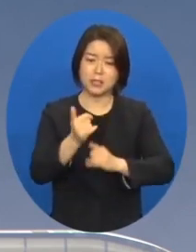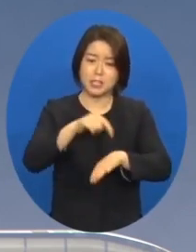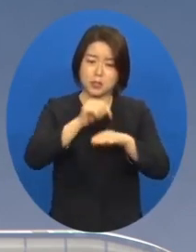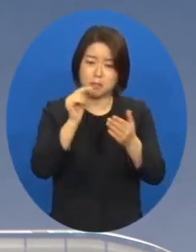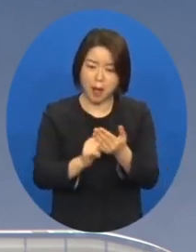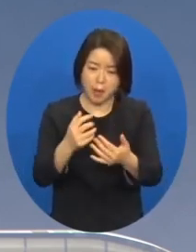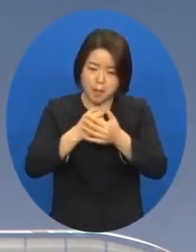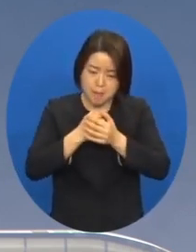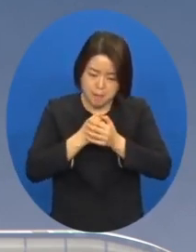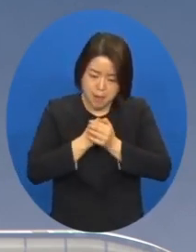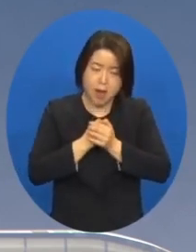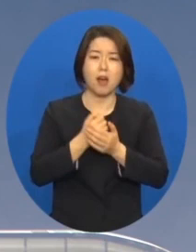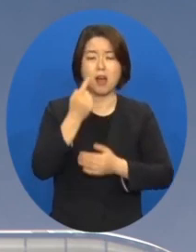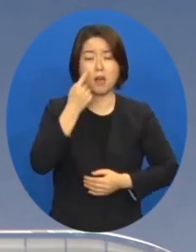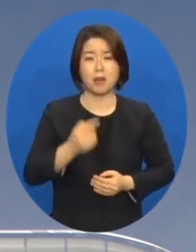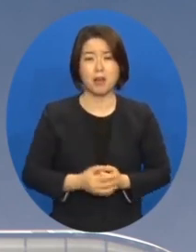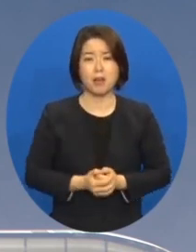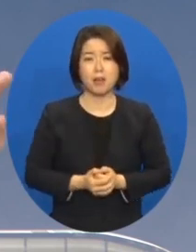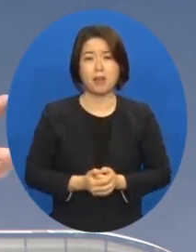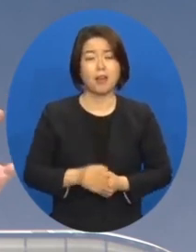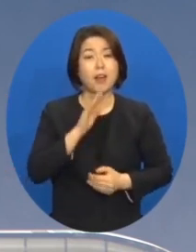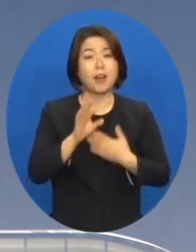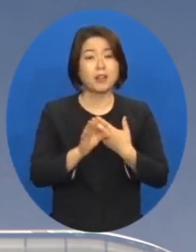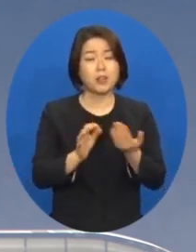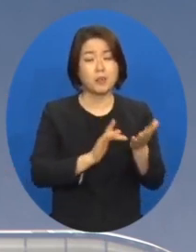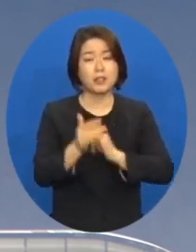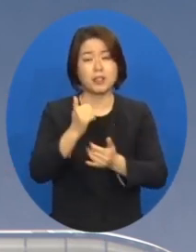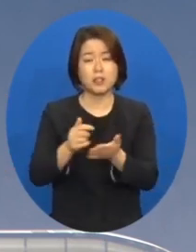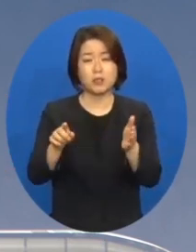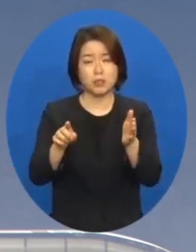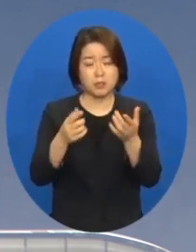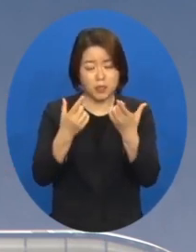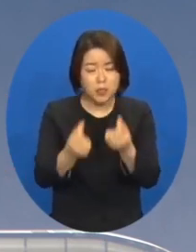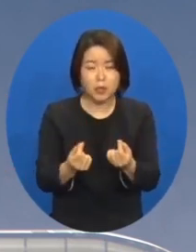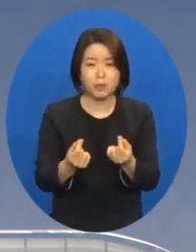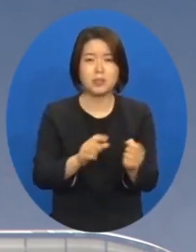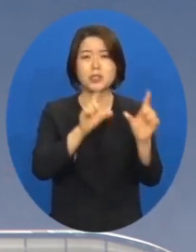거예요. 그러면 예수님처럼 살지 않을 사람이 어디 있겠느냐는